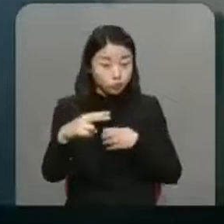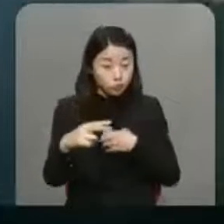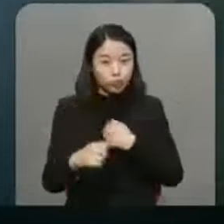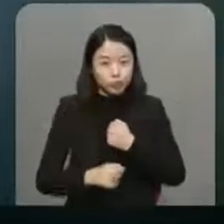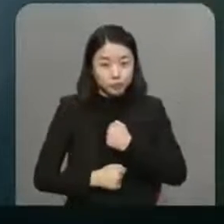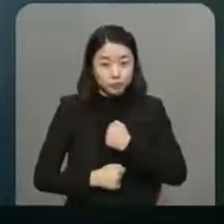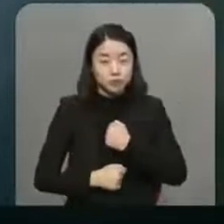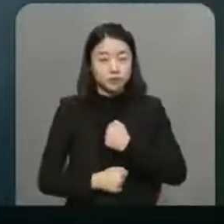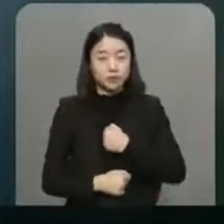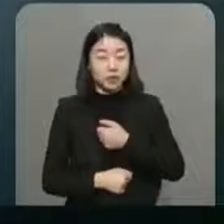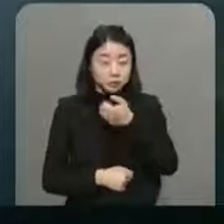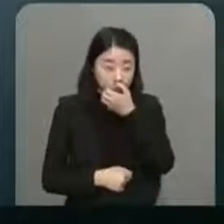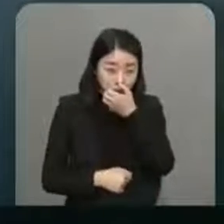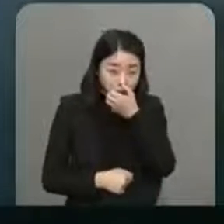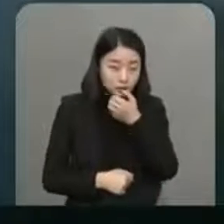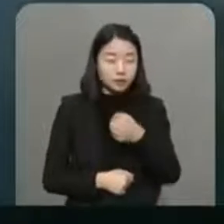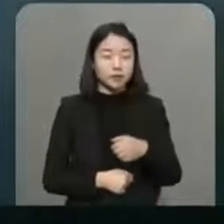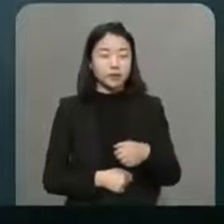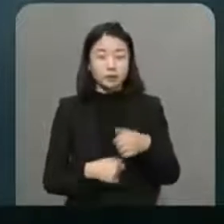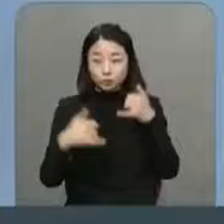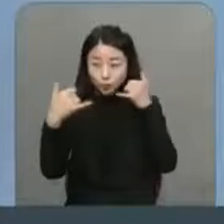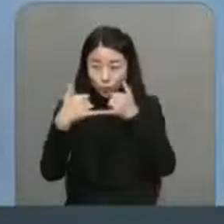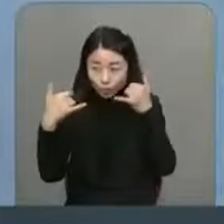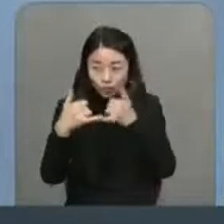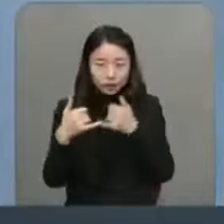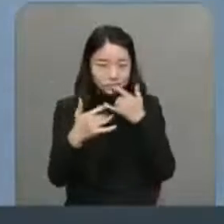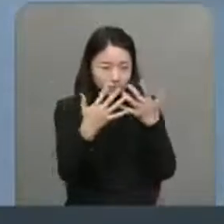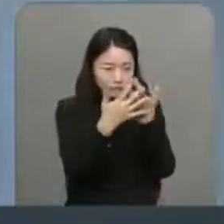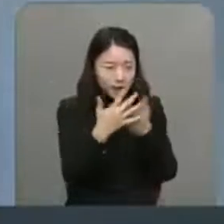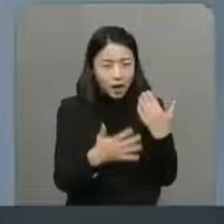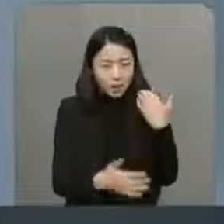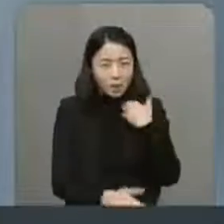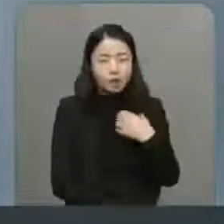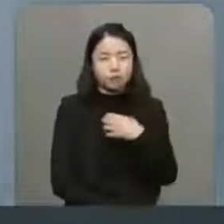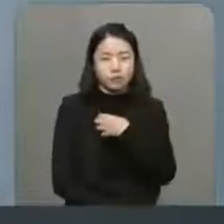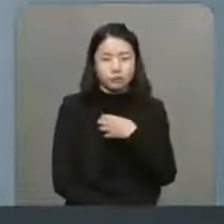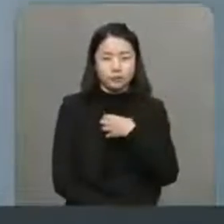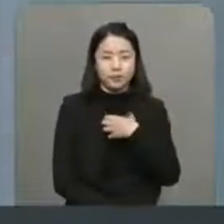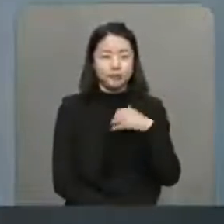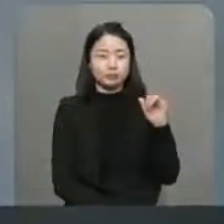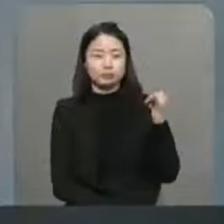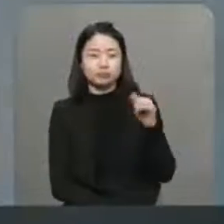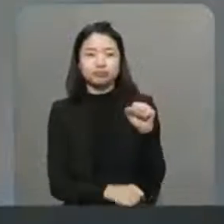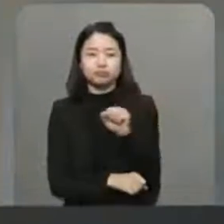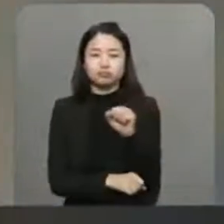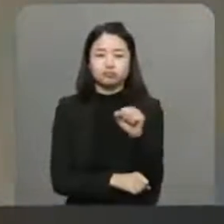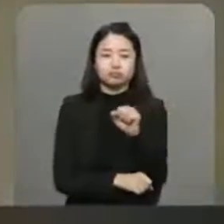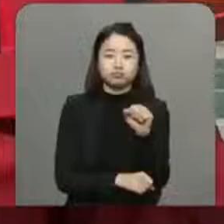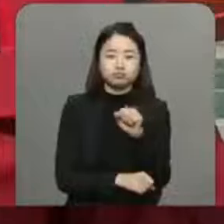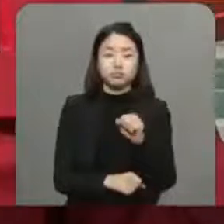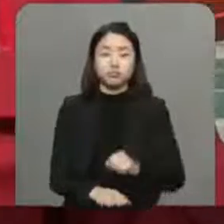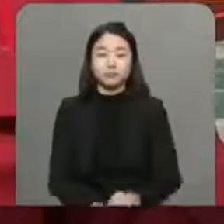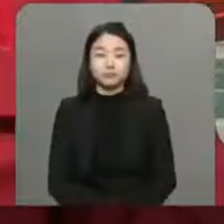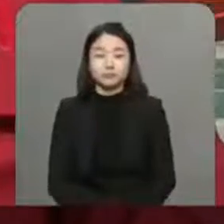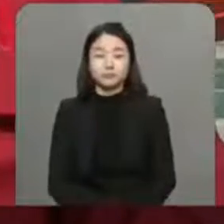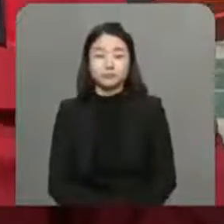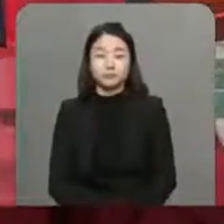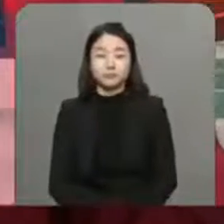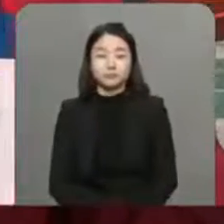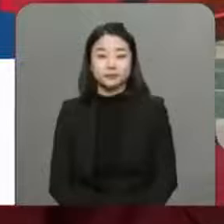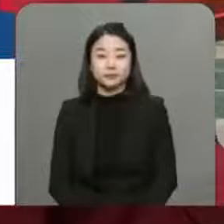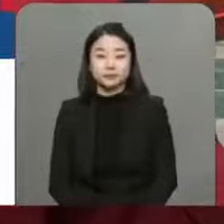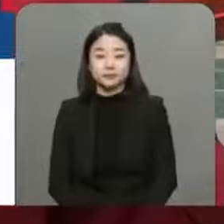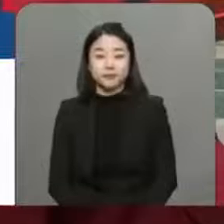유방과 무전 교신 에만 오존의 지나 작업을 하다 보니 항상 위험을 안고 비행 합니다 등 꼬리 오스 광경을 많습니다 대비